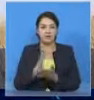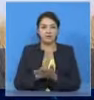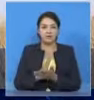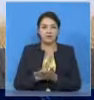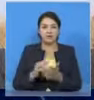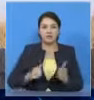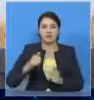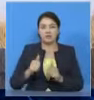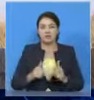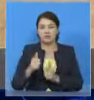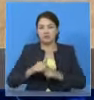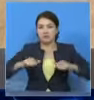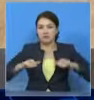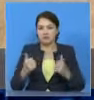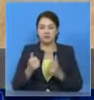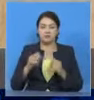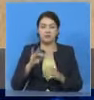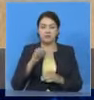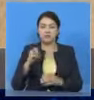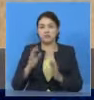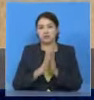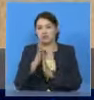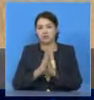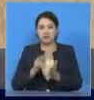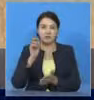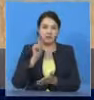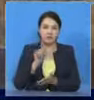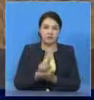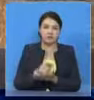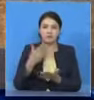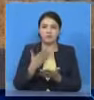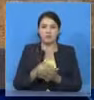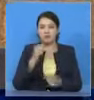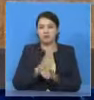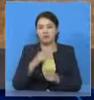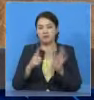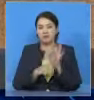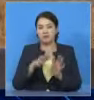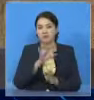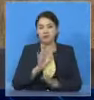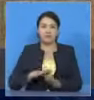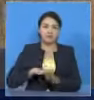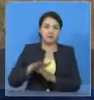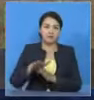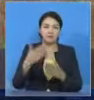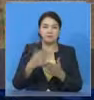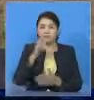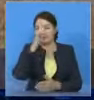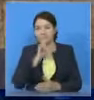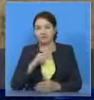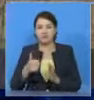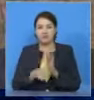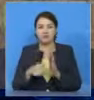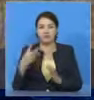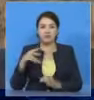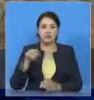Алда қысқа 207 мың тонна көлемінде жем дайындау міндеті тұр. Бүгінде жұмыстың 70% орындалды. Енді бір ай ішінде 62 мың